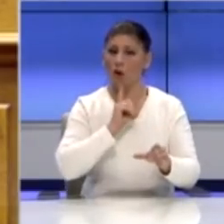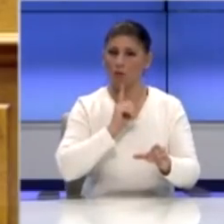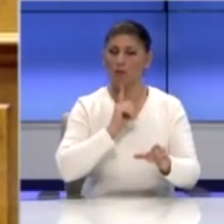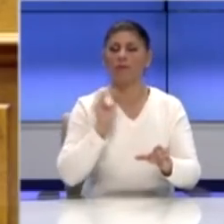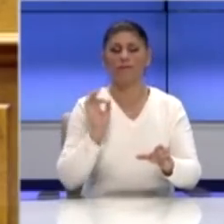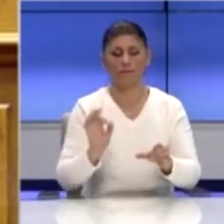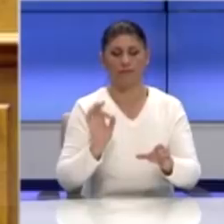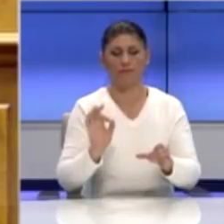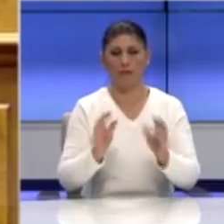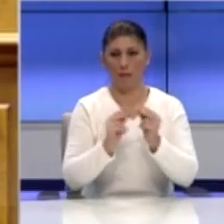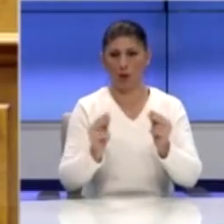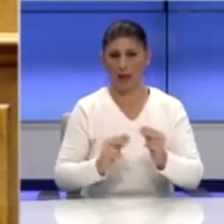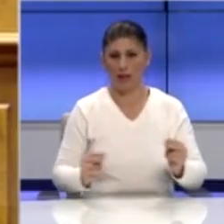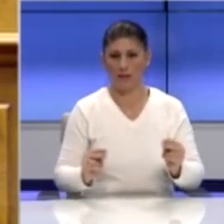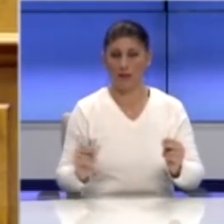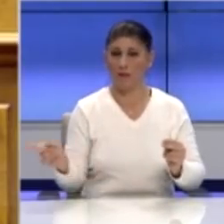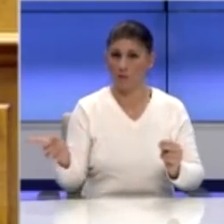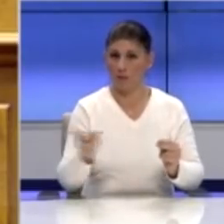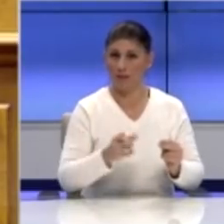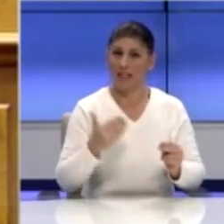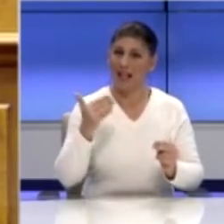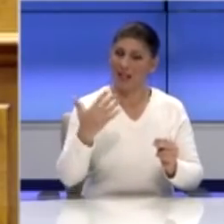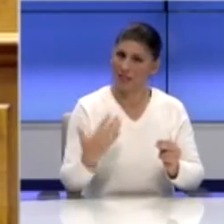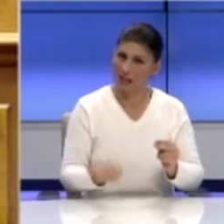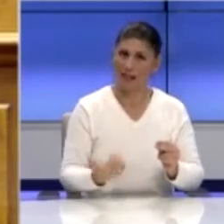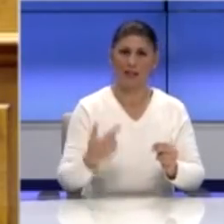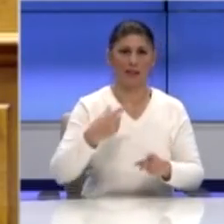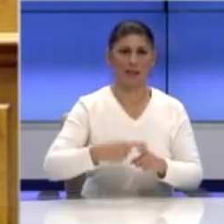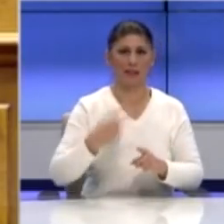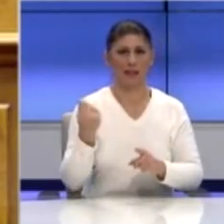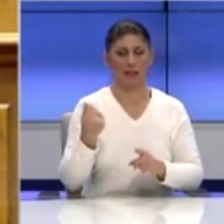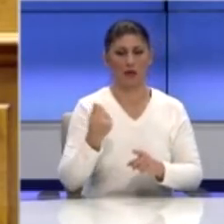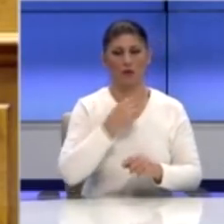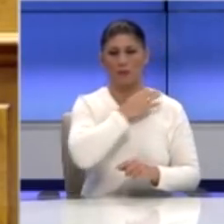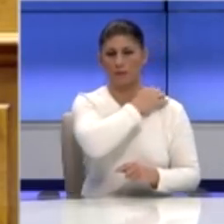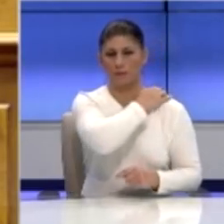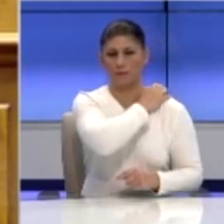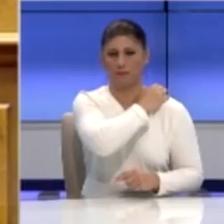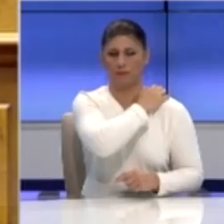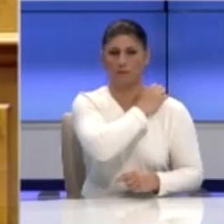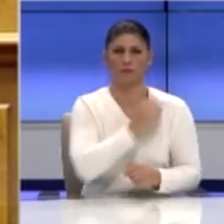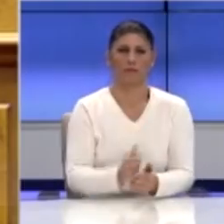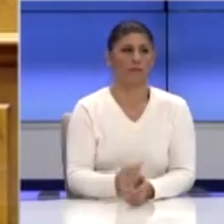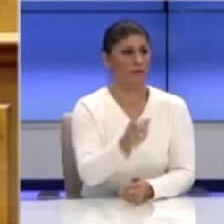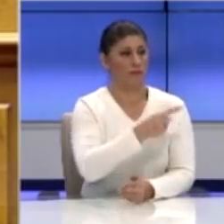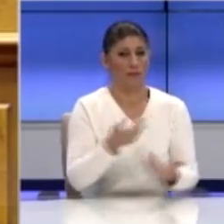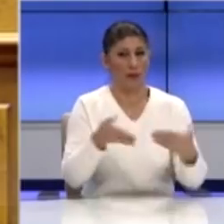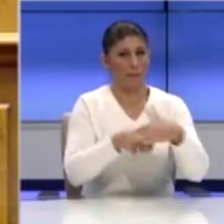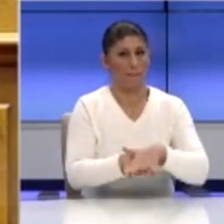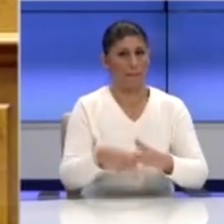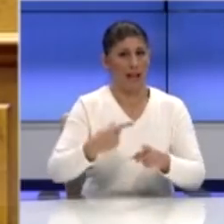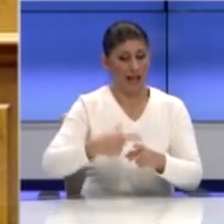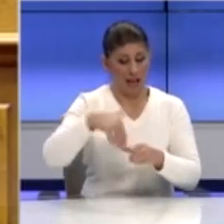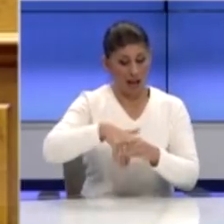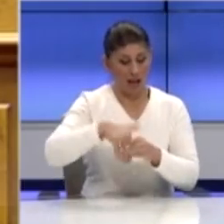τις αυτονόητες επιπτώσεις που αυτές θα είχαν και στην ελληνική οικονομία. Συγκαλύπτατε πως η εγχώρια